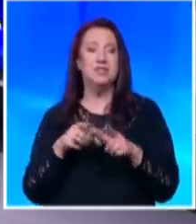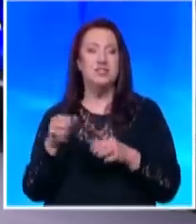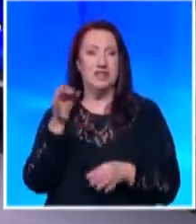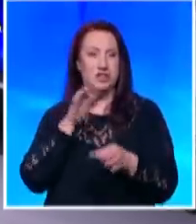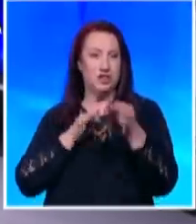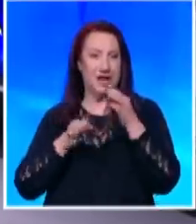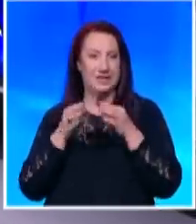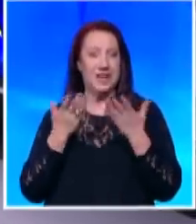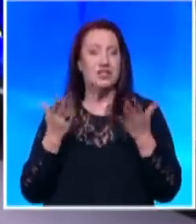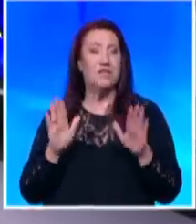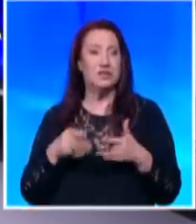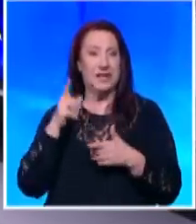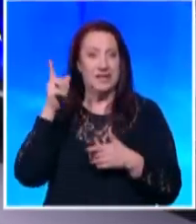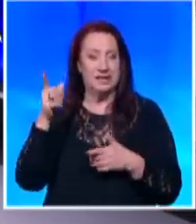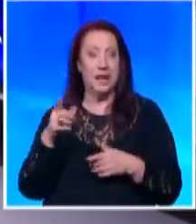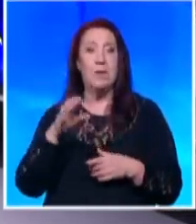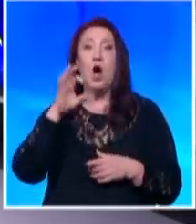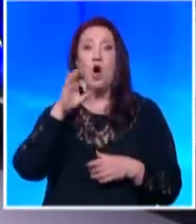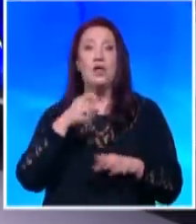Десислава, здравей, върху какво акцентира Олаф Шолц?